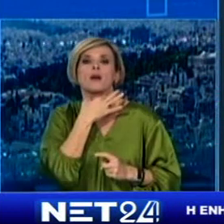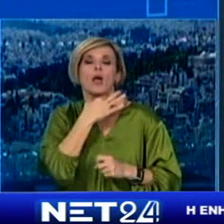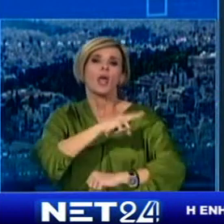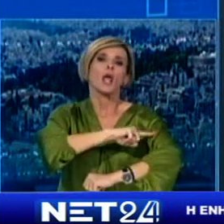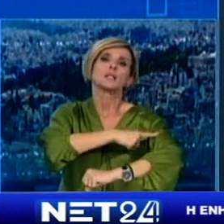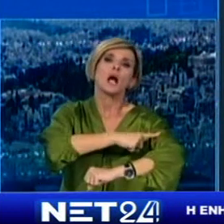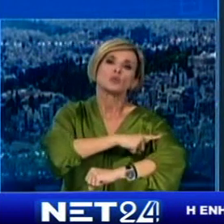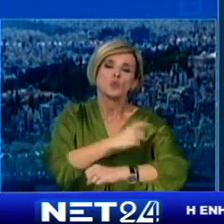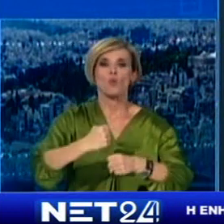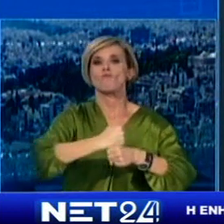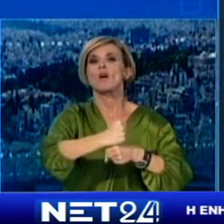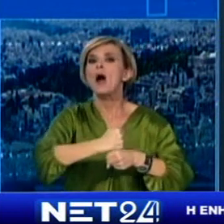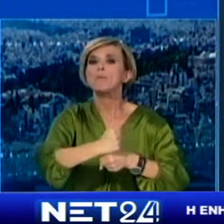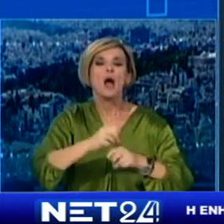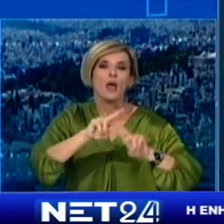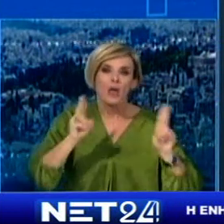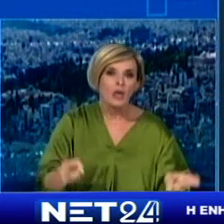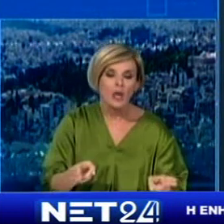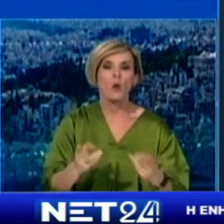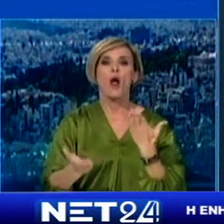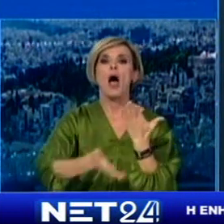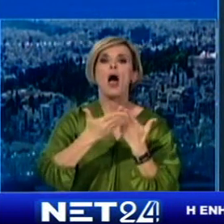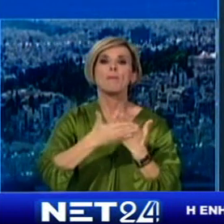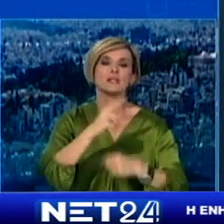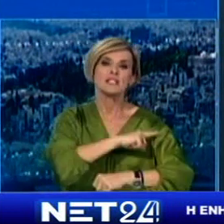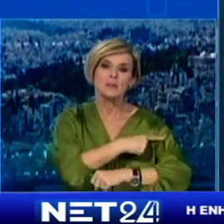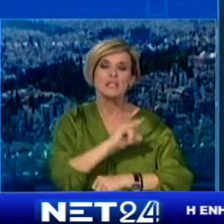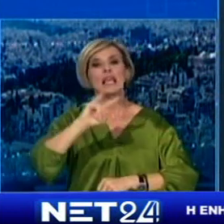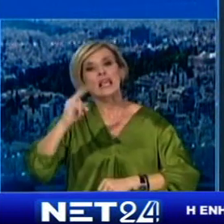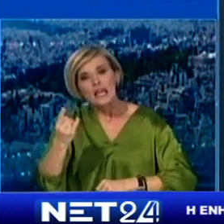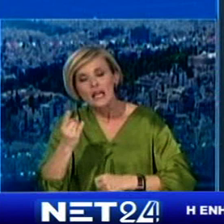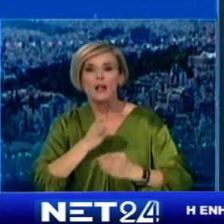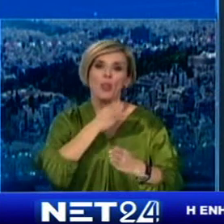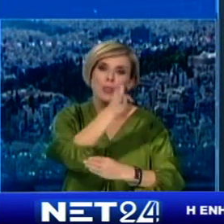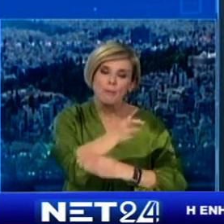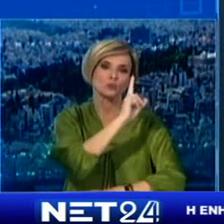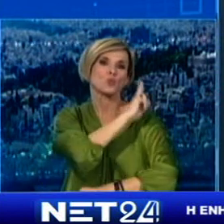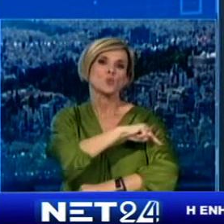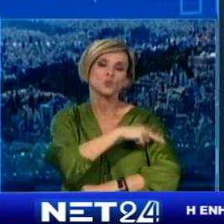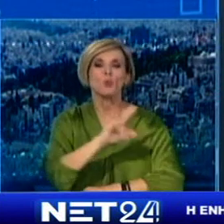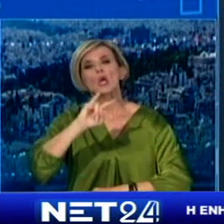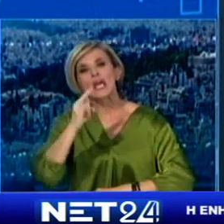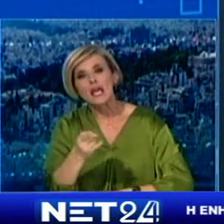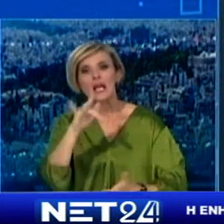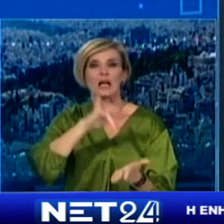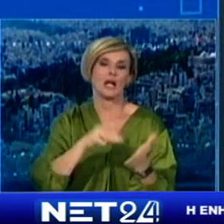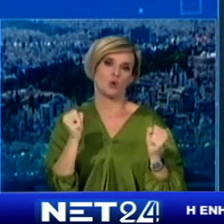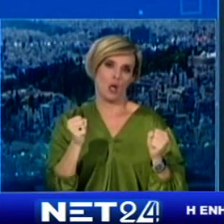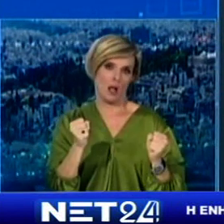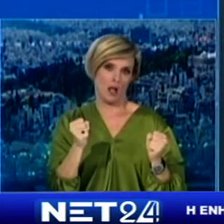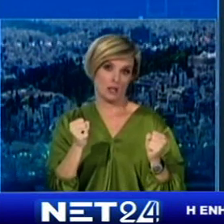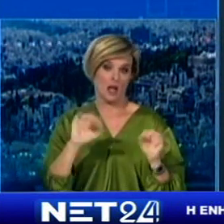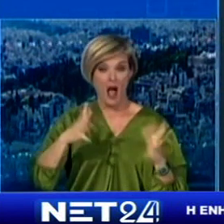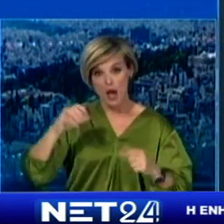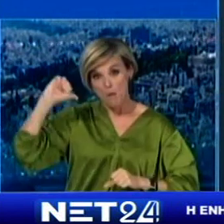όπως μετάβαση σε φαρμακείο, επίσκεψη στο γιατρό, μετάβαση σε νοσοκομείο ή κέντρο υγείας, εφόσον αυτό συνιστάται μετά από